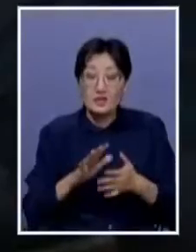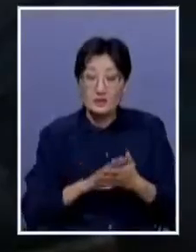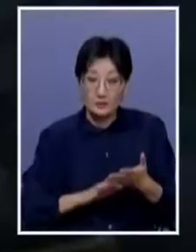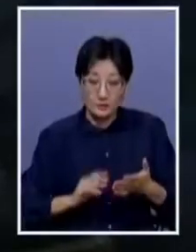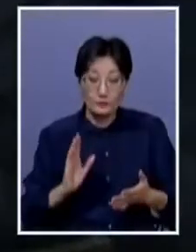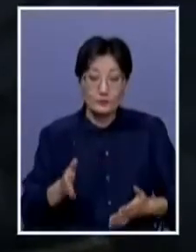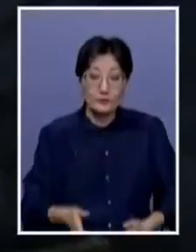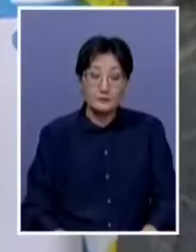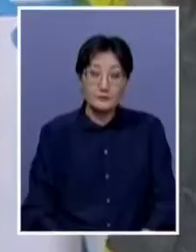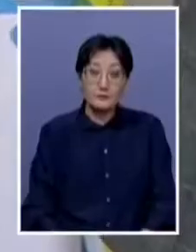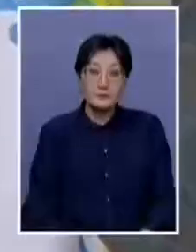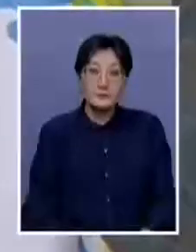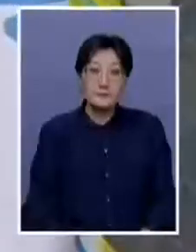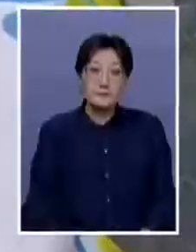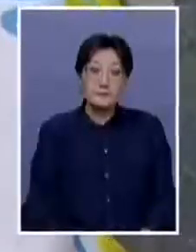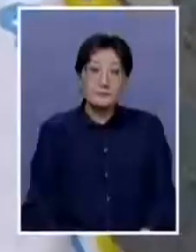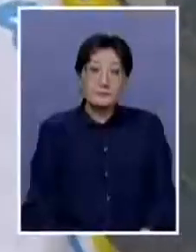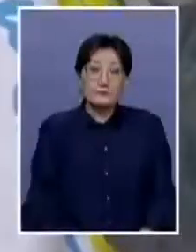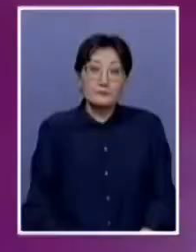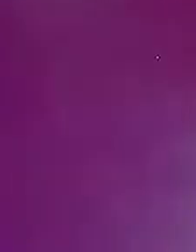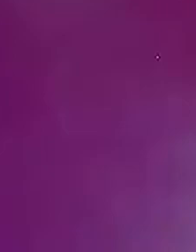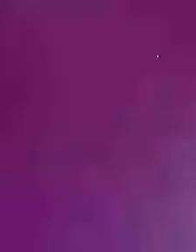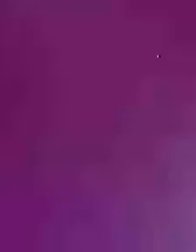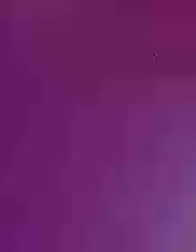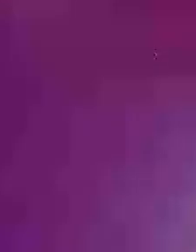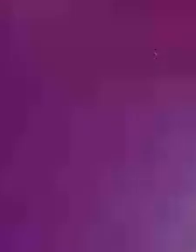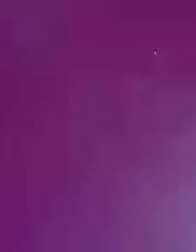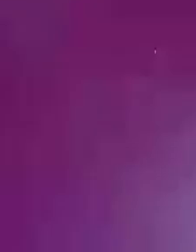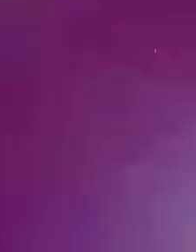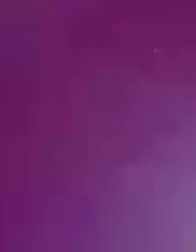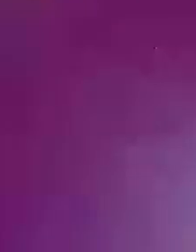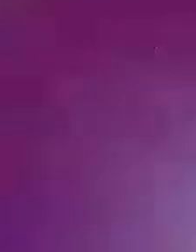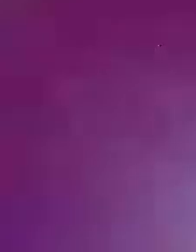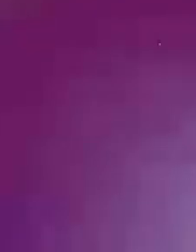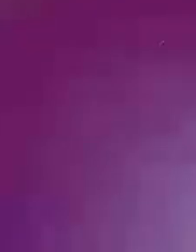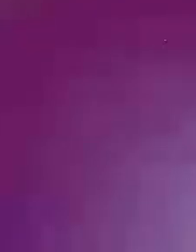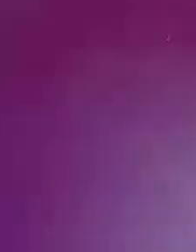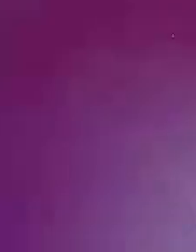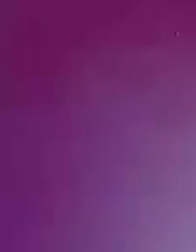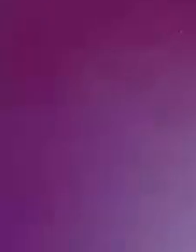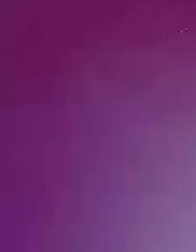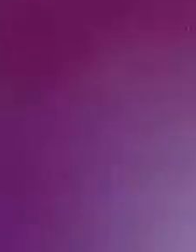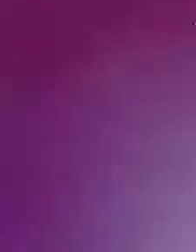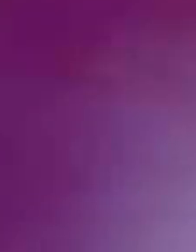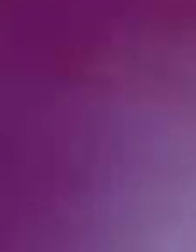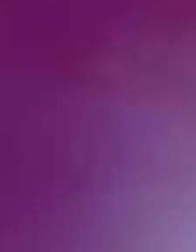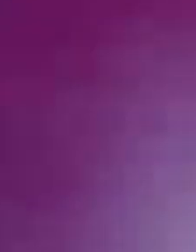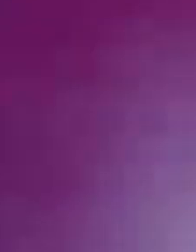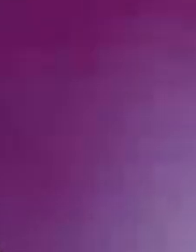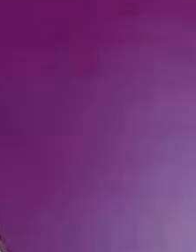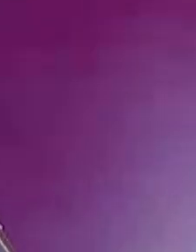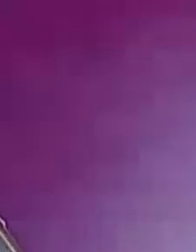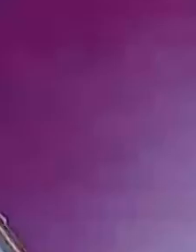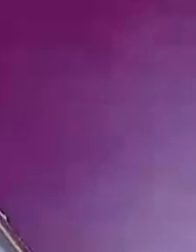Жадыра Омаржан, Рашид Шүкірәлиев, Алматы телеарнасы. Құрметті көрермендер, бүгінге келіп түскен ақпараттар легі осындай, алда орыс